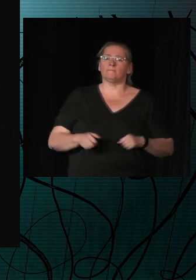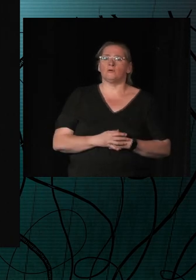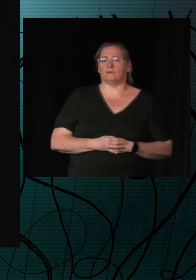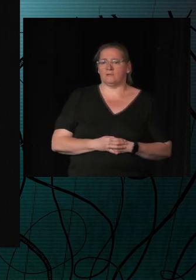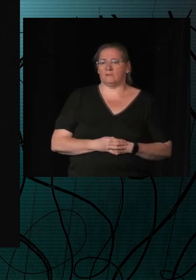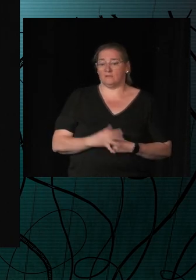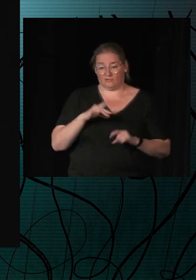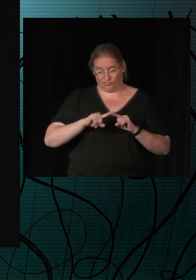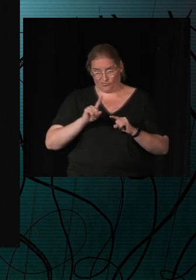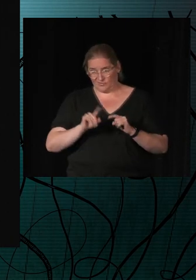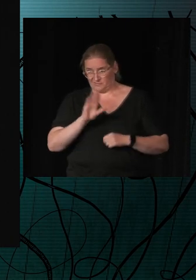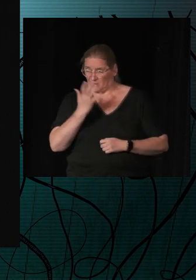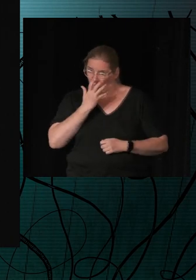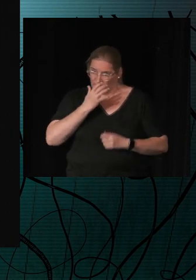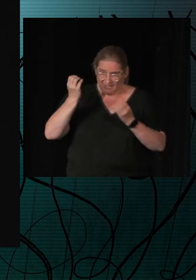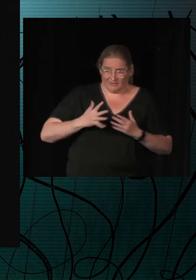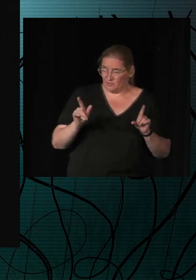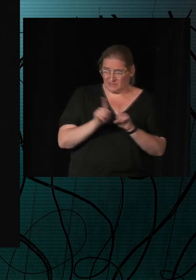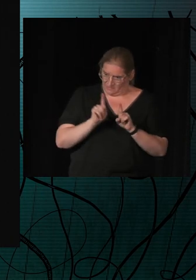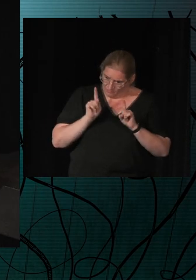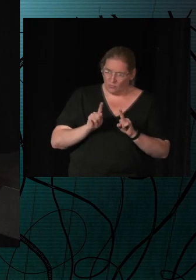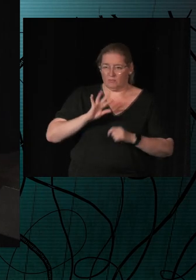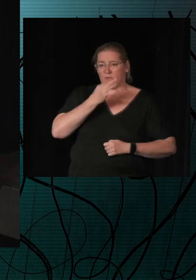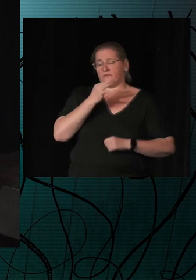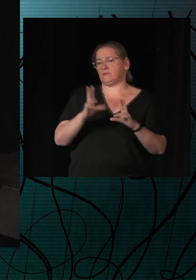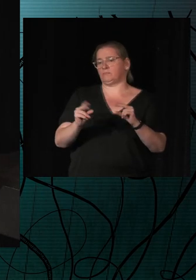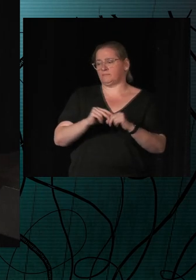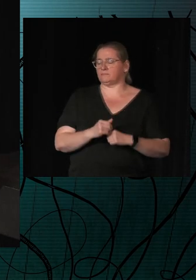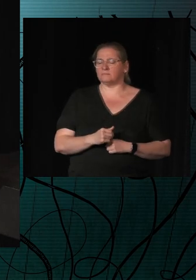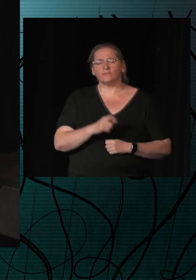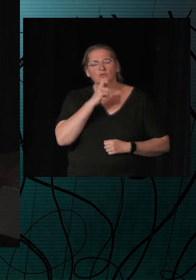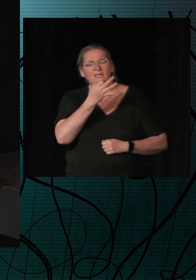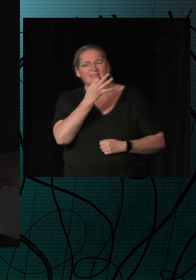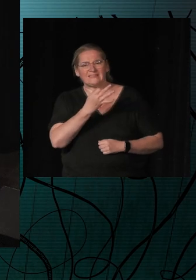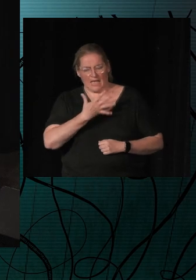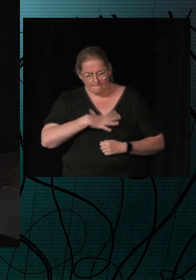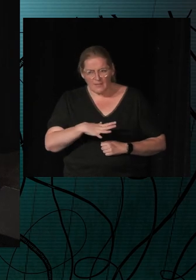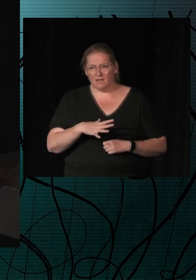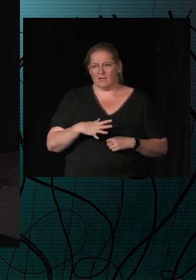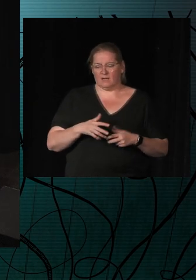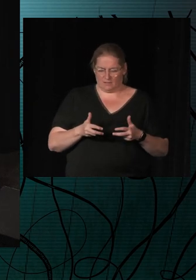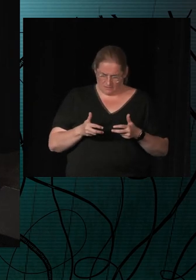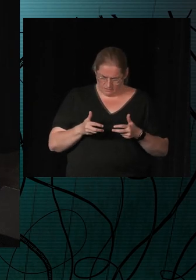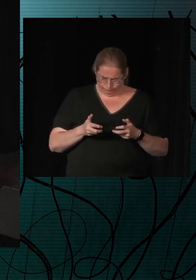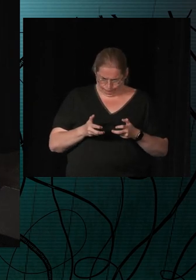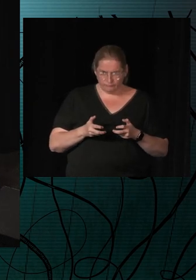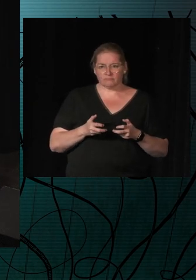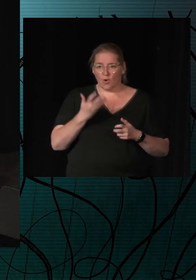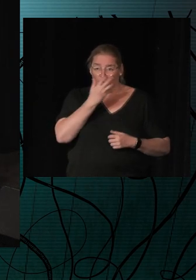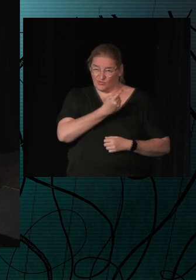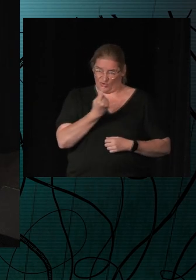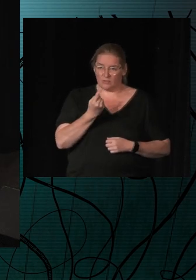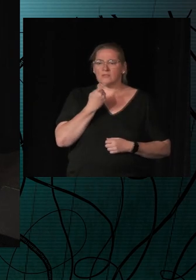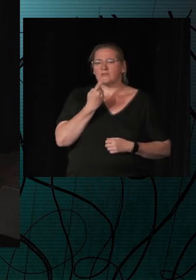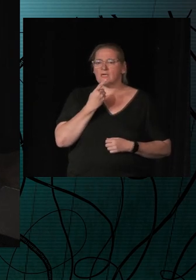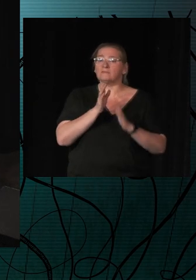horrible en fait de l'horreur justement tu dis que tu n'aimes pas à jouer au jeu de d'horreur seul parce que ça veut dire qu'il y a des gens évidemment qui te regardent en